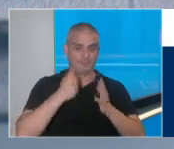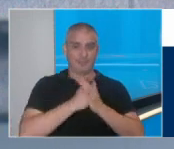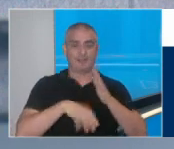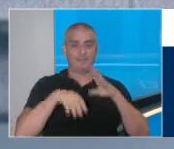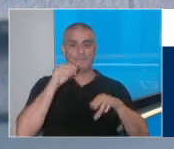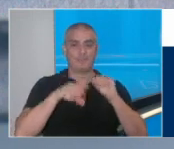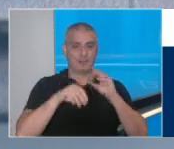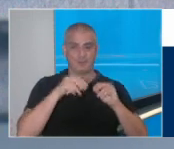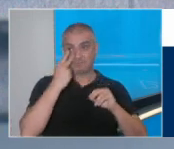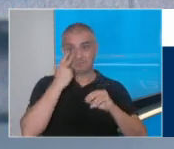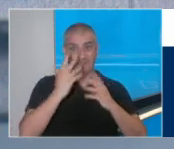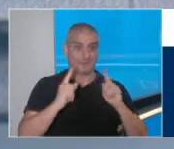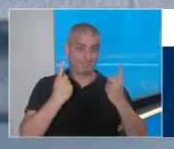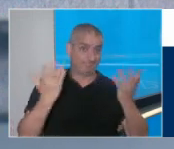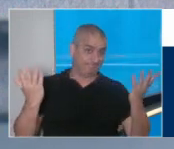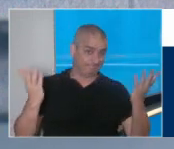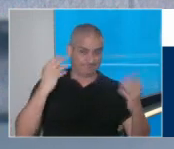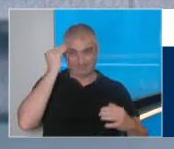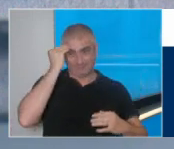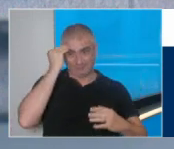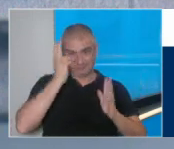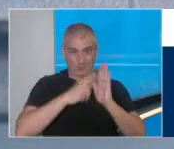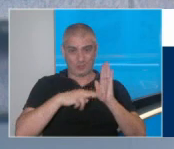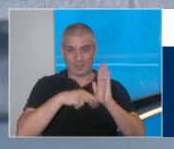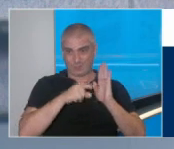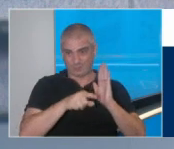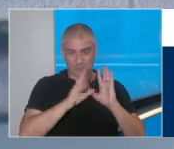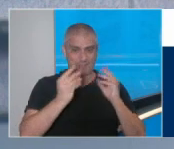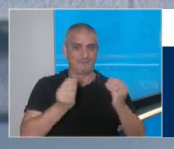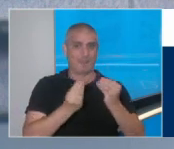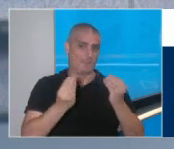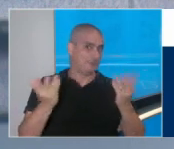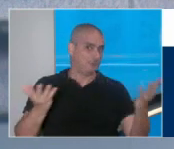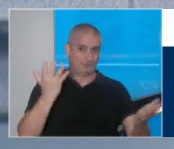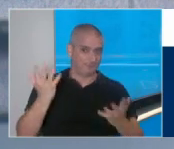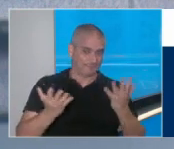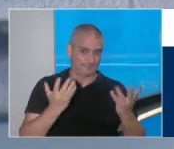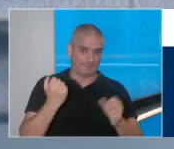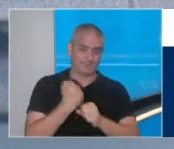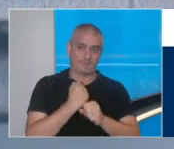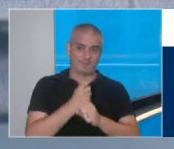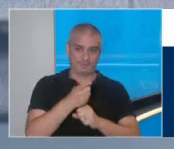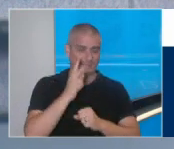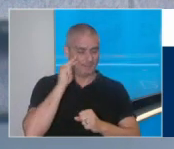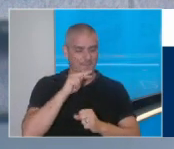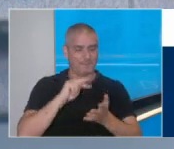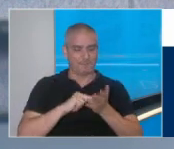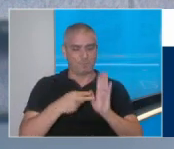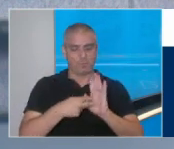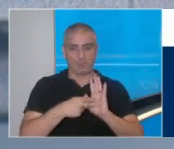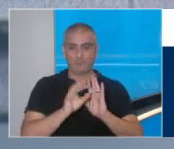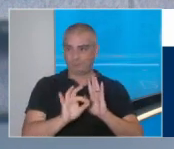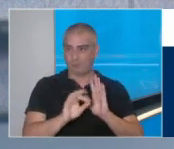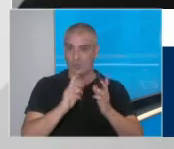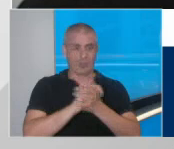למערכת הבחירות. בוא נראה אם הציבור יזכור את התמונות הללו ומשהו מהמבצע הזה בהיבטים הפוליטיים